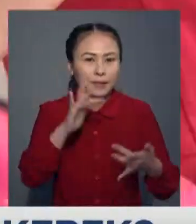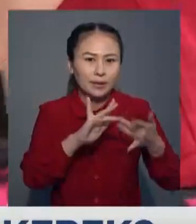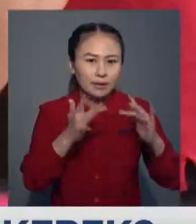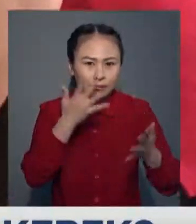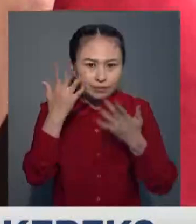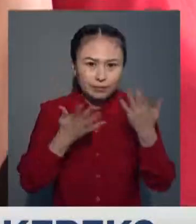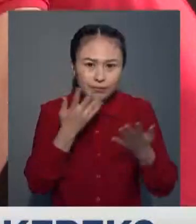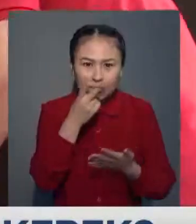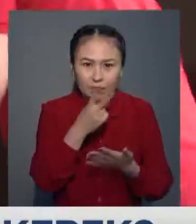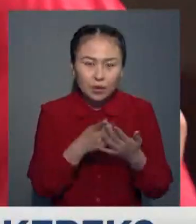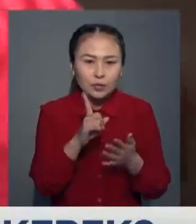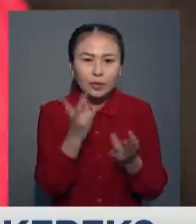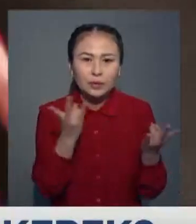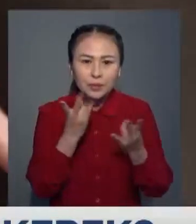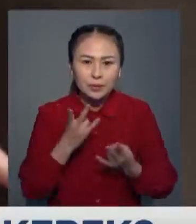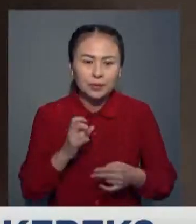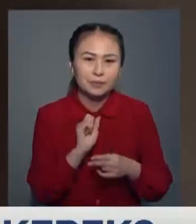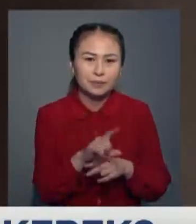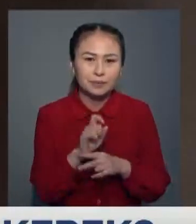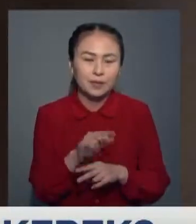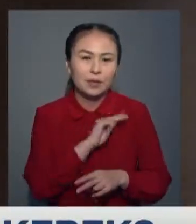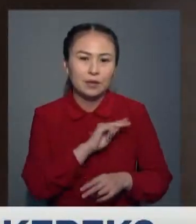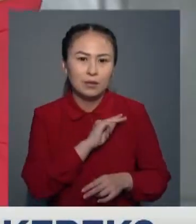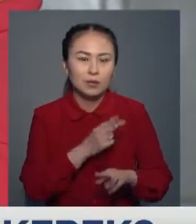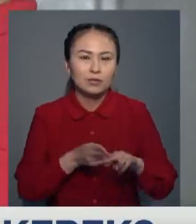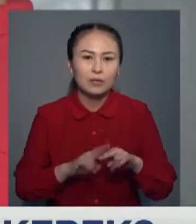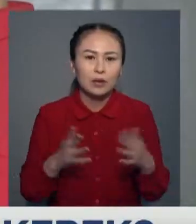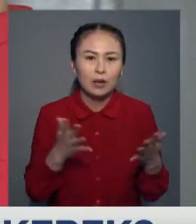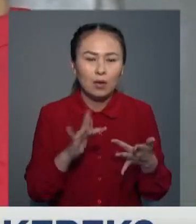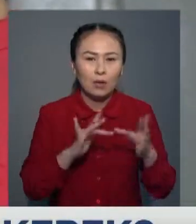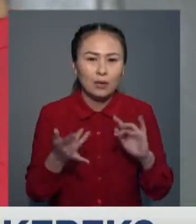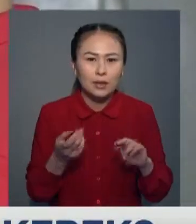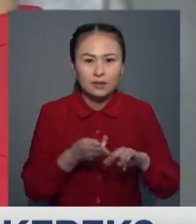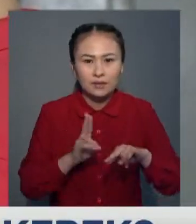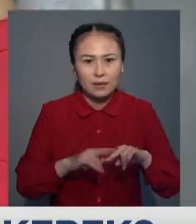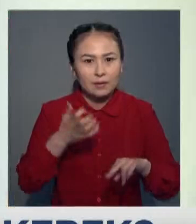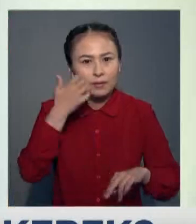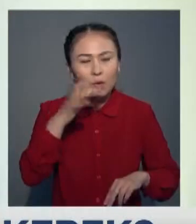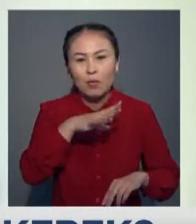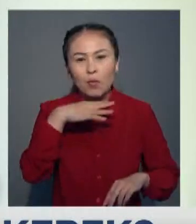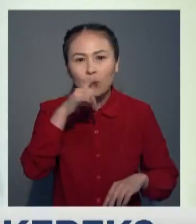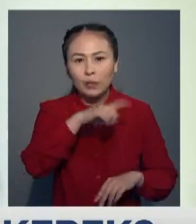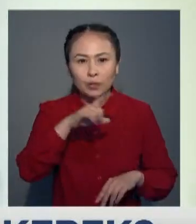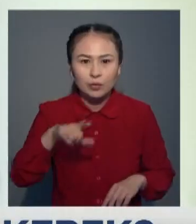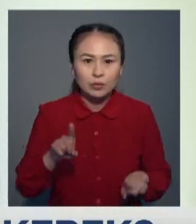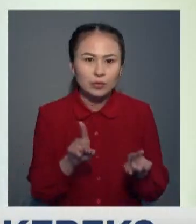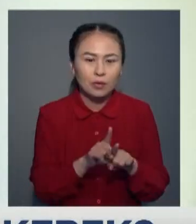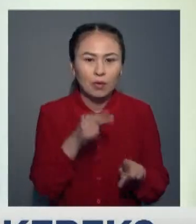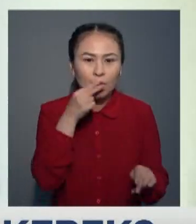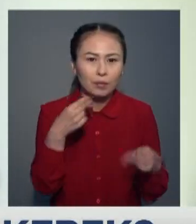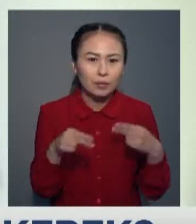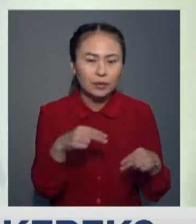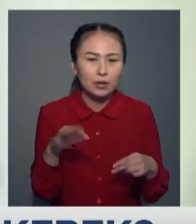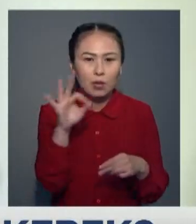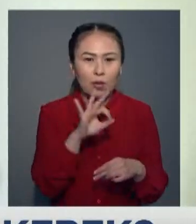ақтарады. Кейбірі керегін сол жерден алдырып та жатыр. Карантин кезінде онлайн тапсырыс берушілер тіпті көбейген, әсіресе азық-түлік